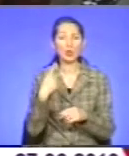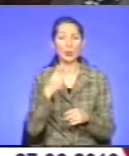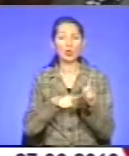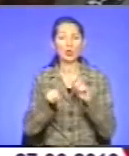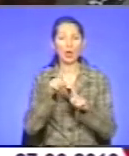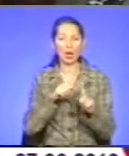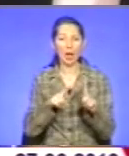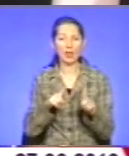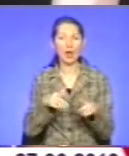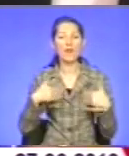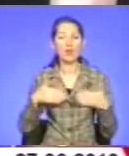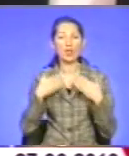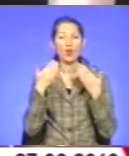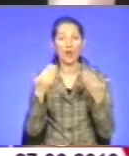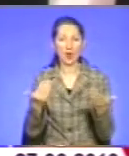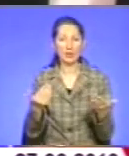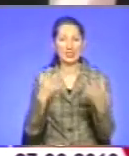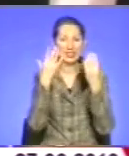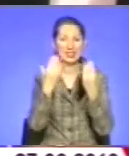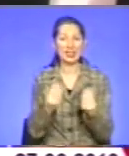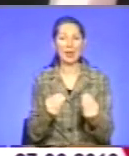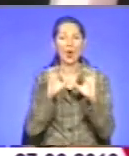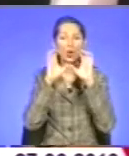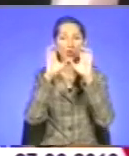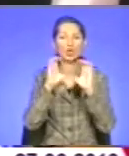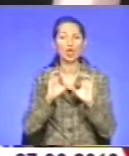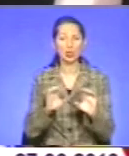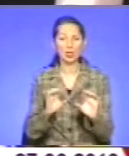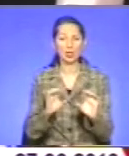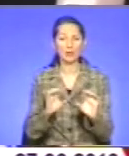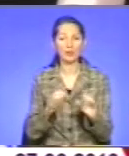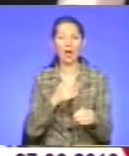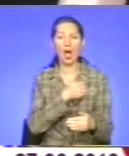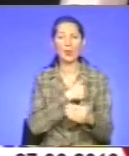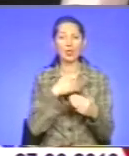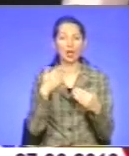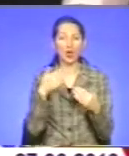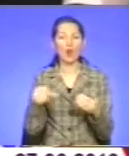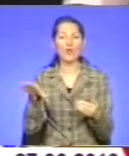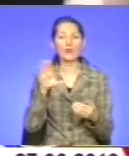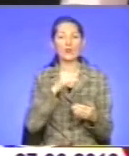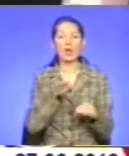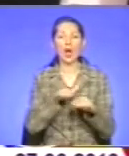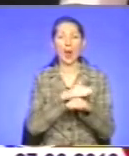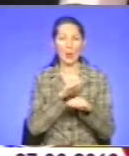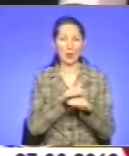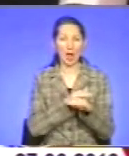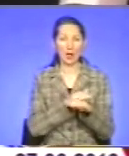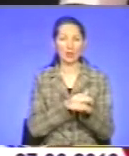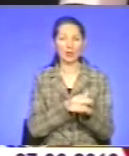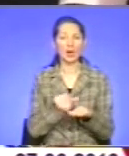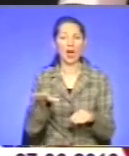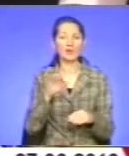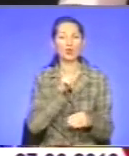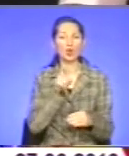ради вітаю вас з Днем Конституції. Бажаю всіх благ. Бажаю всього